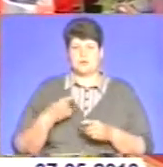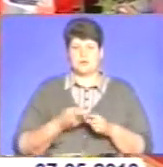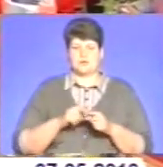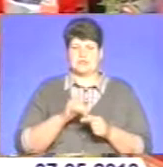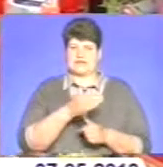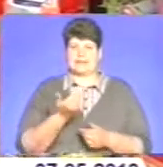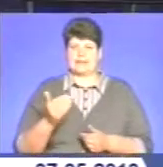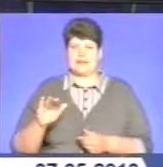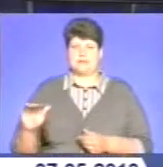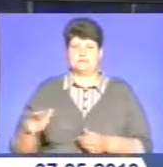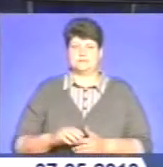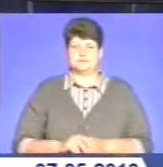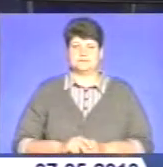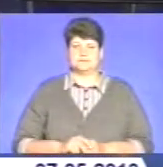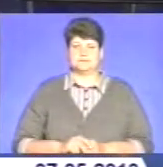дітей?